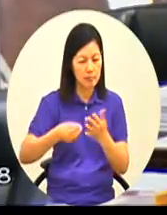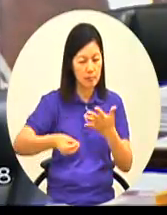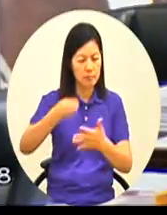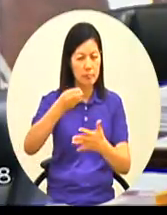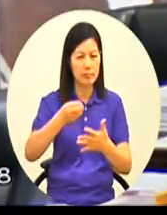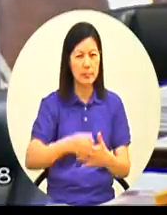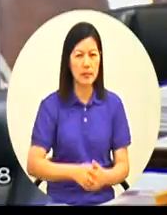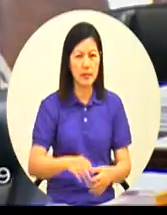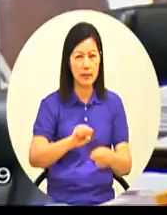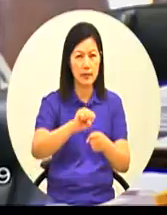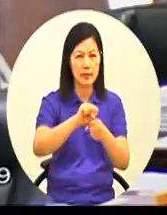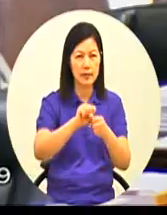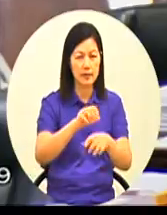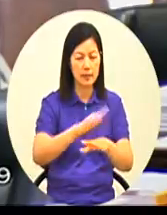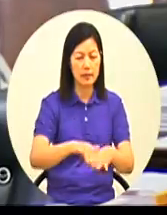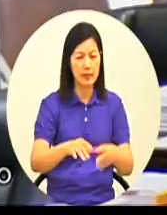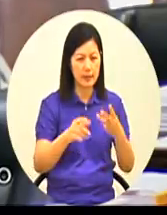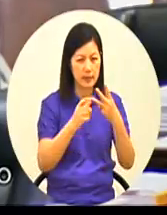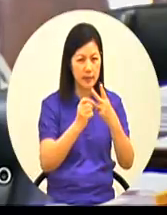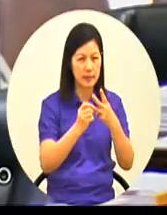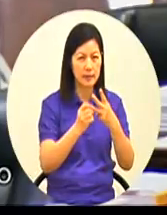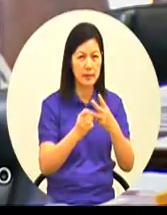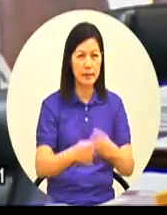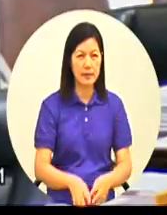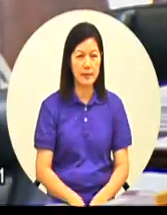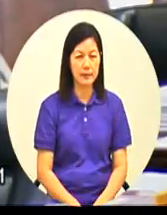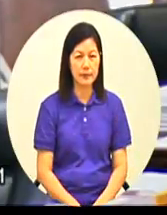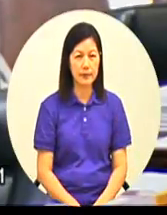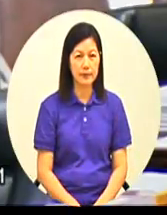能够增加哈。第三个就是说，